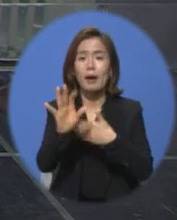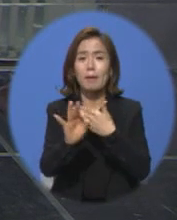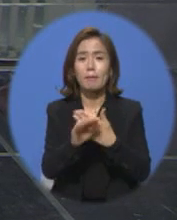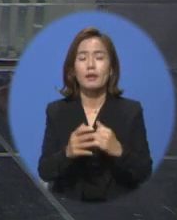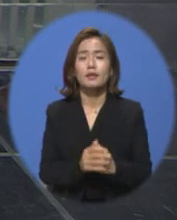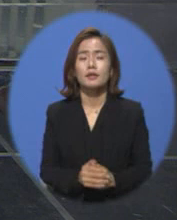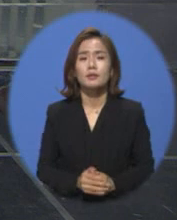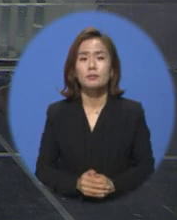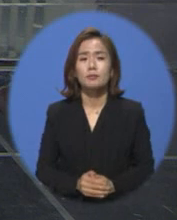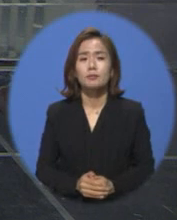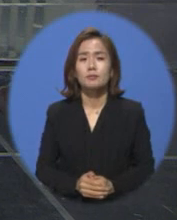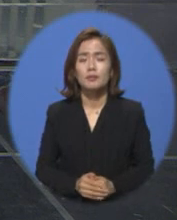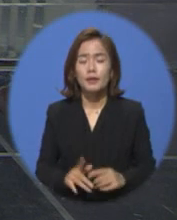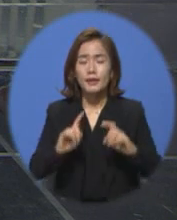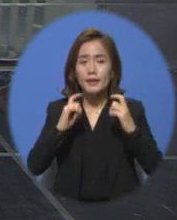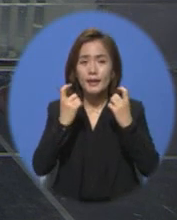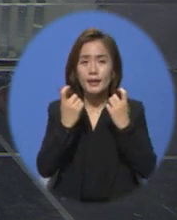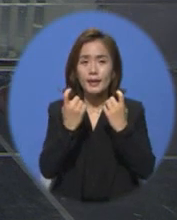가능하면